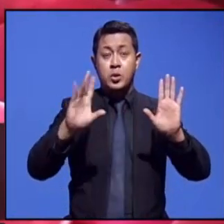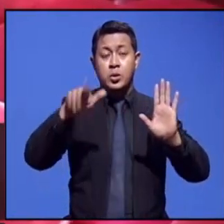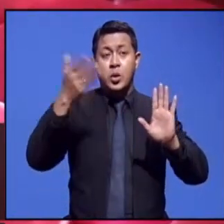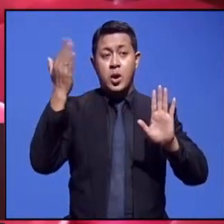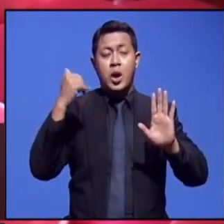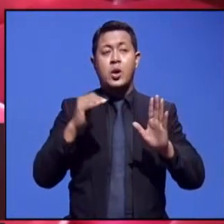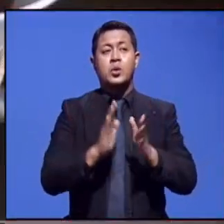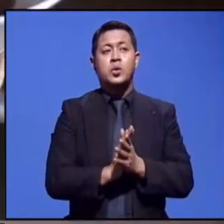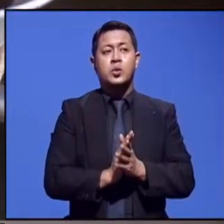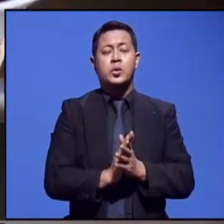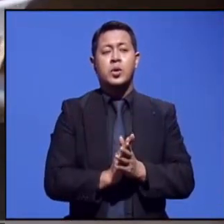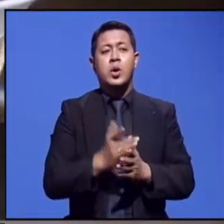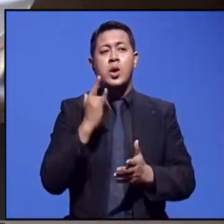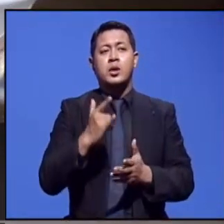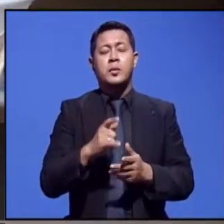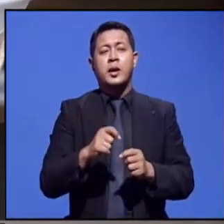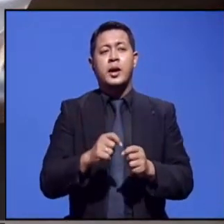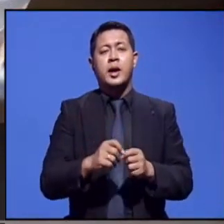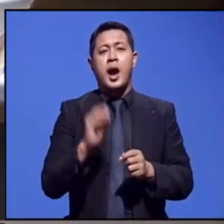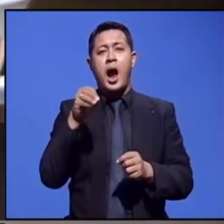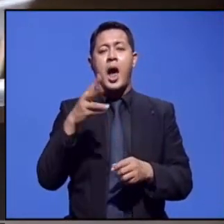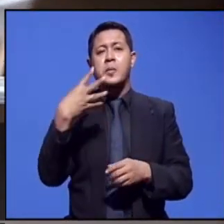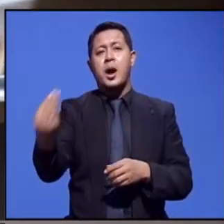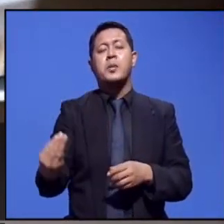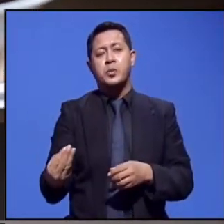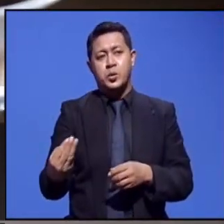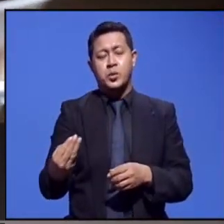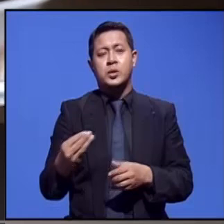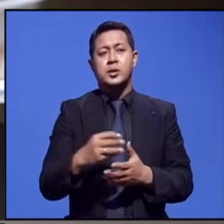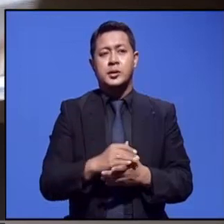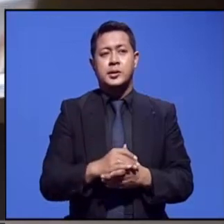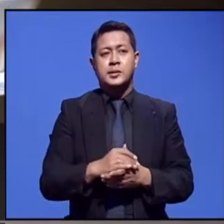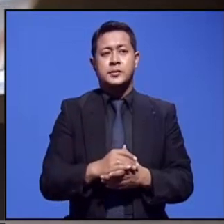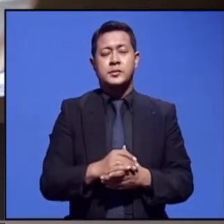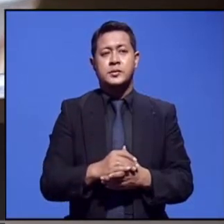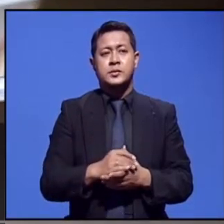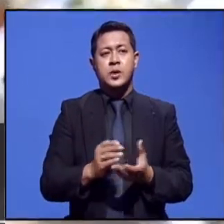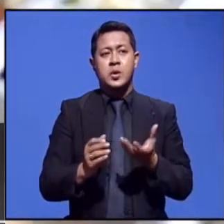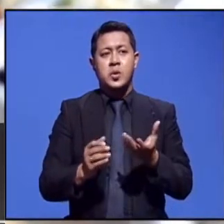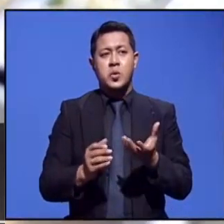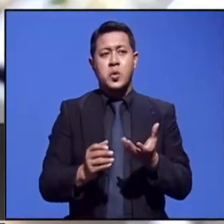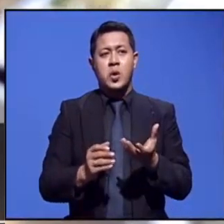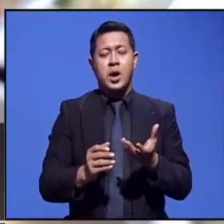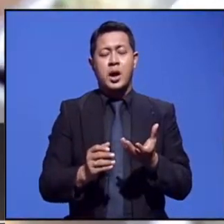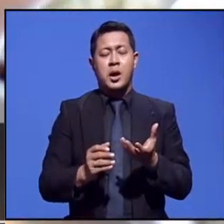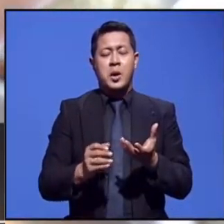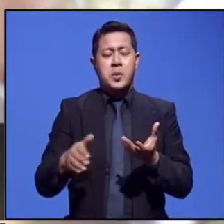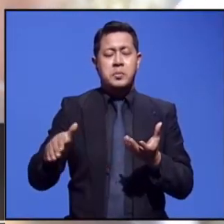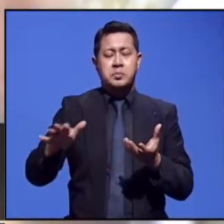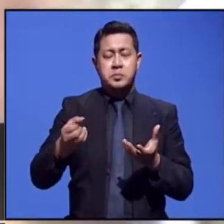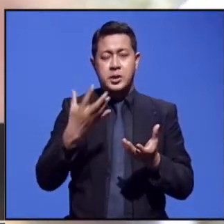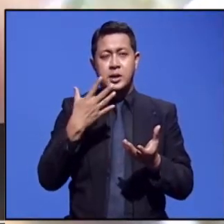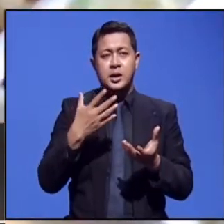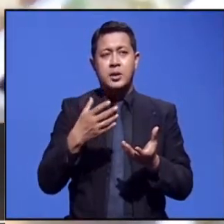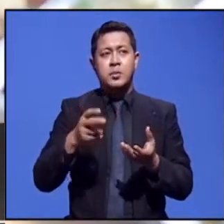lalu, resep soto kuah bening tetap menggunakan ayam kampung untuk topping dan kaldunya. Kuah bening tanpa lemak dan minyak ini baru